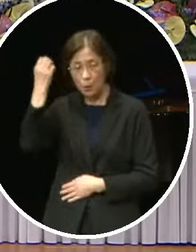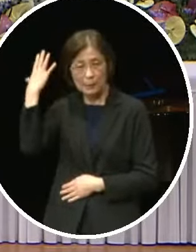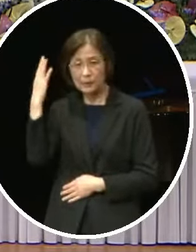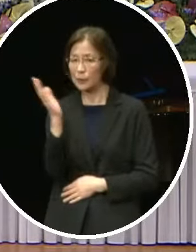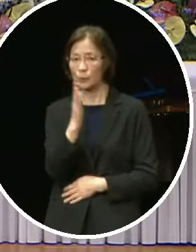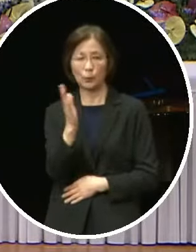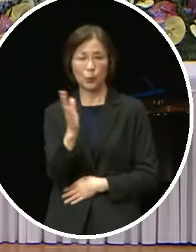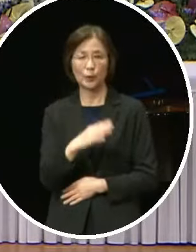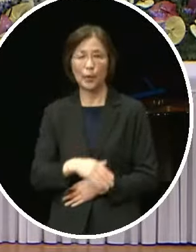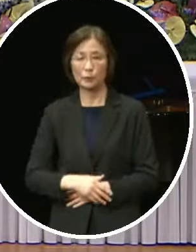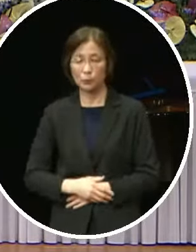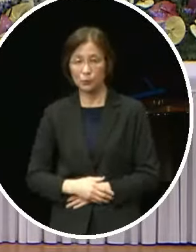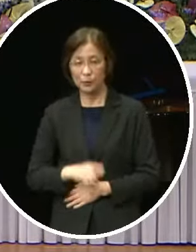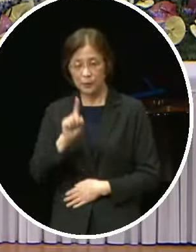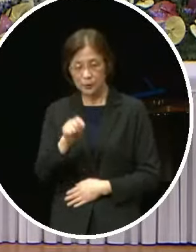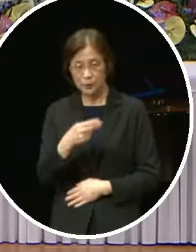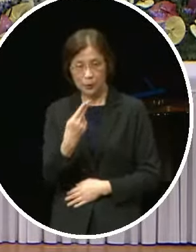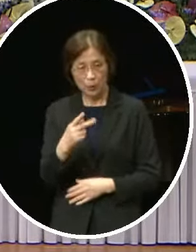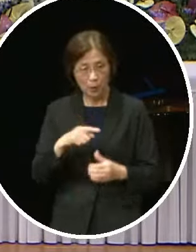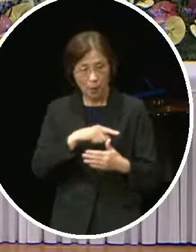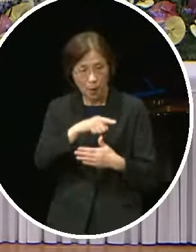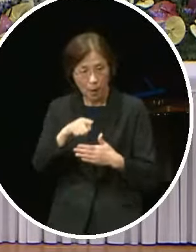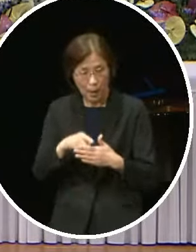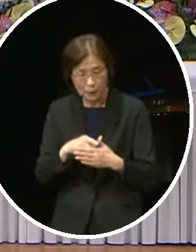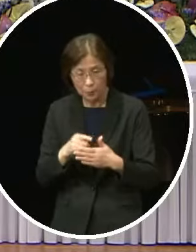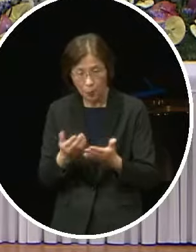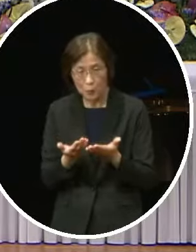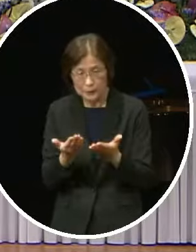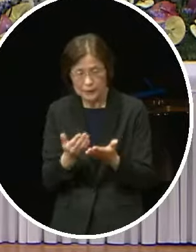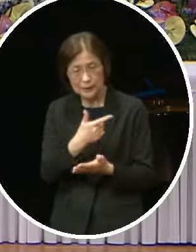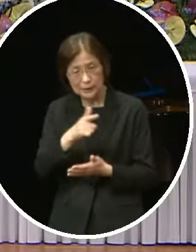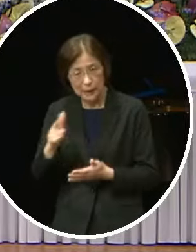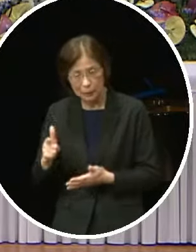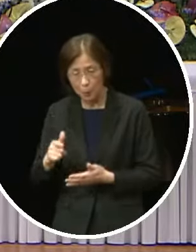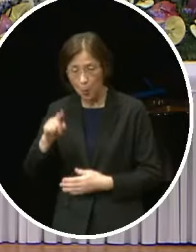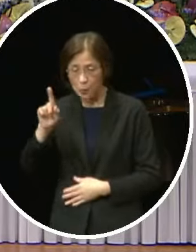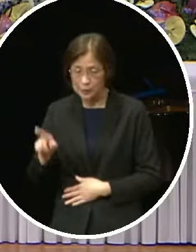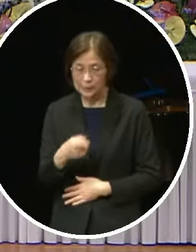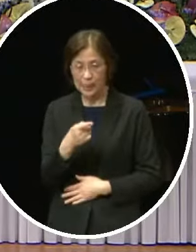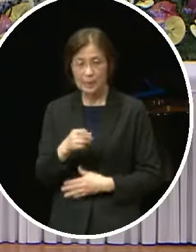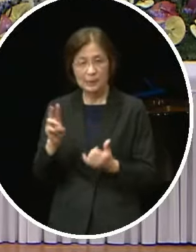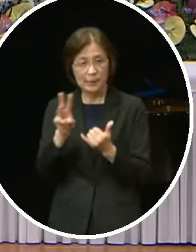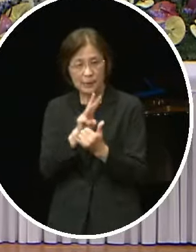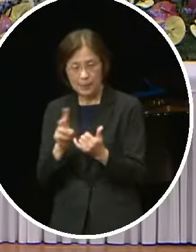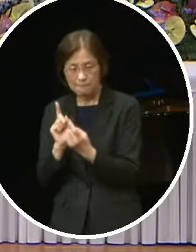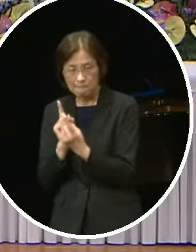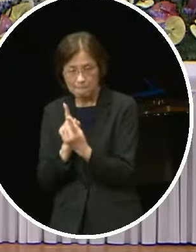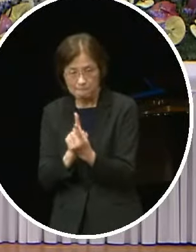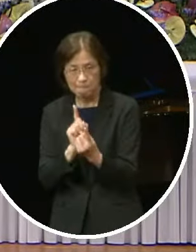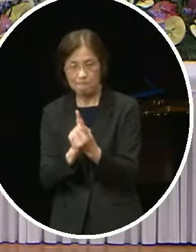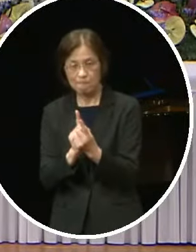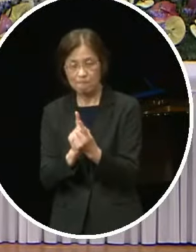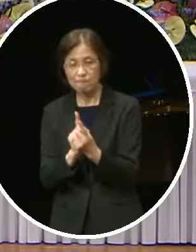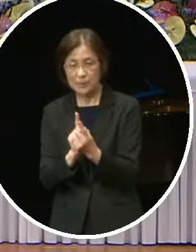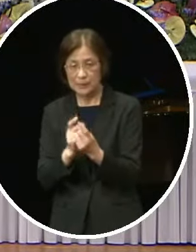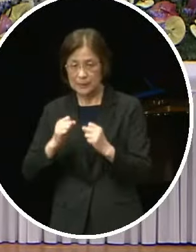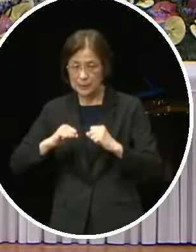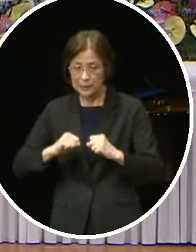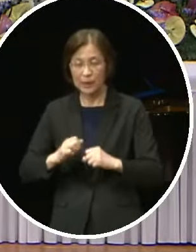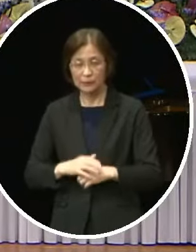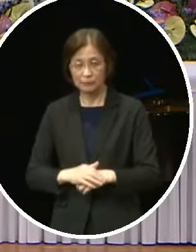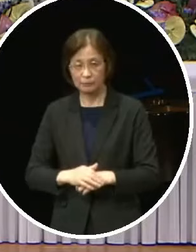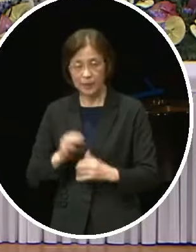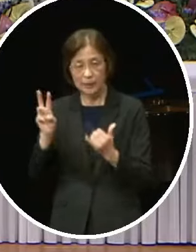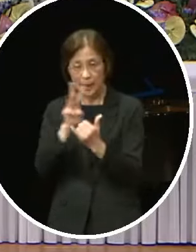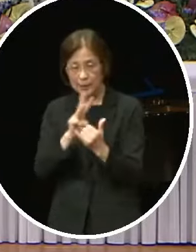く、能登半島地震をはじめとする自然災害への対応に生かし、災害に